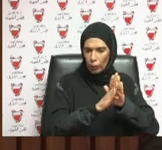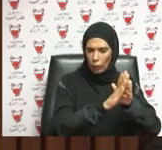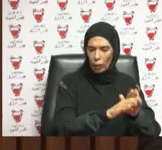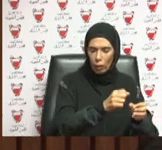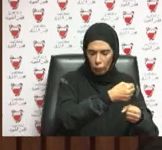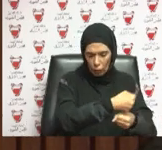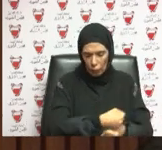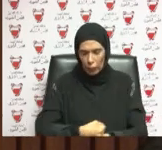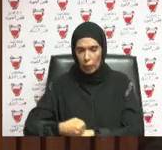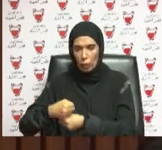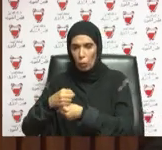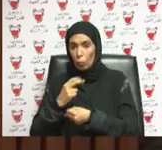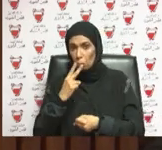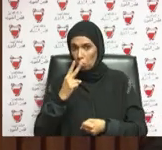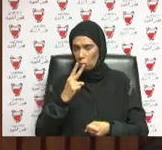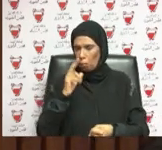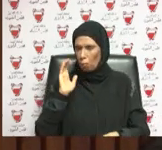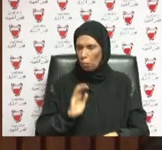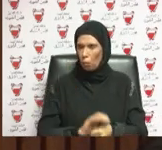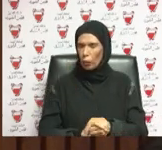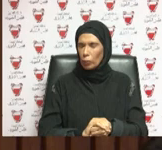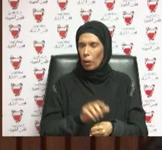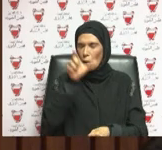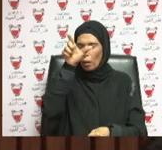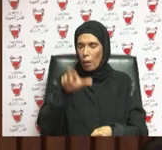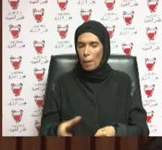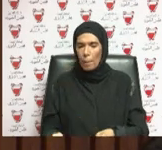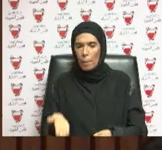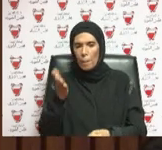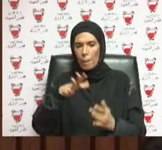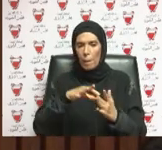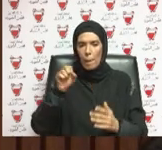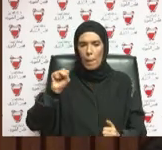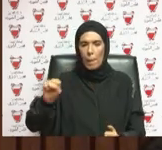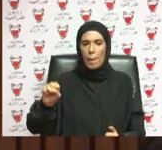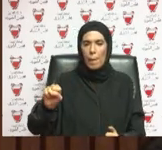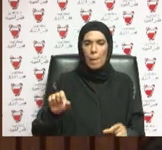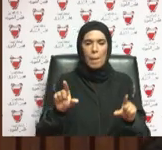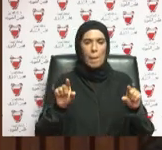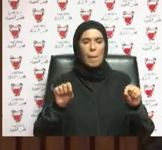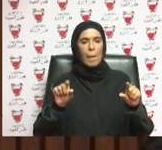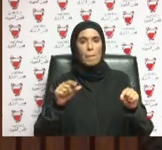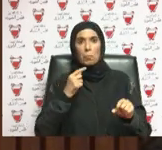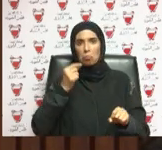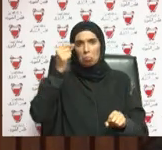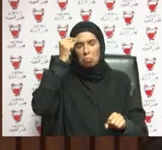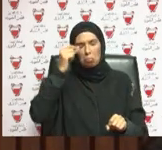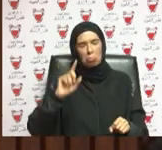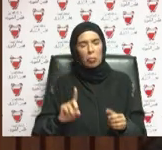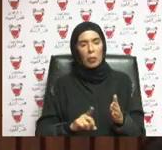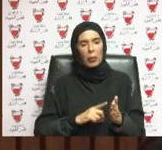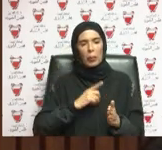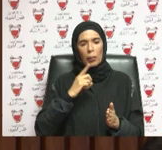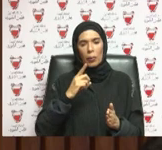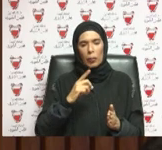خالدة وشاهدة على قامة وطنية استثنائية امتازت بخصال فريدة، ونعبر